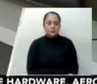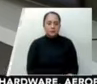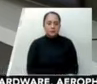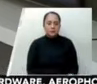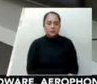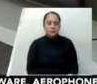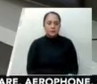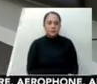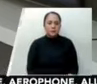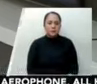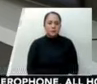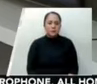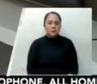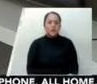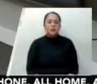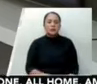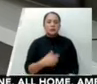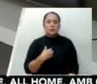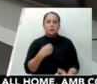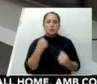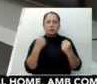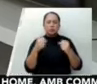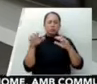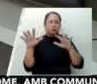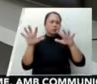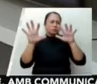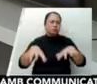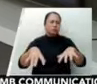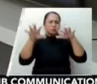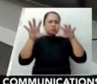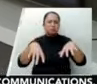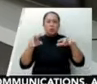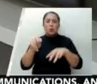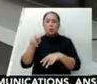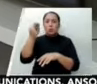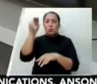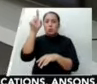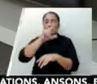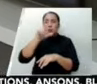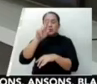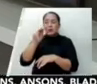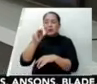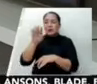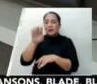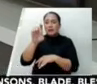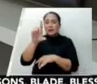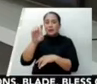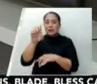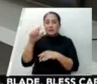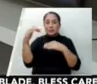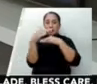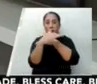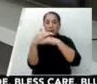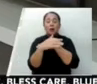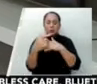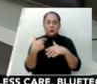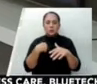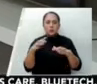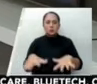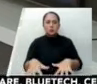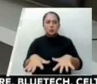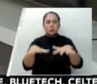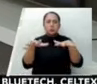Hindi rin sinanto ng Super Bagyong Karina maging ang North Luzon Expressway. Binaha po ang bahagi nito kaya tumukod ang